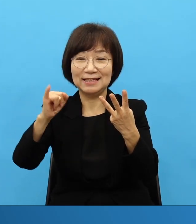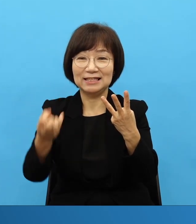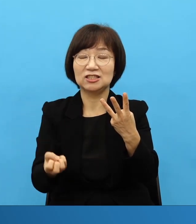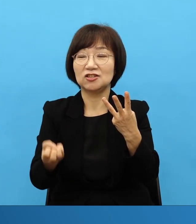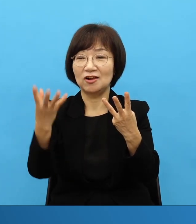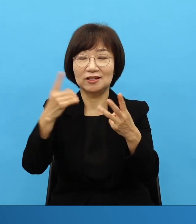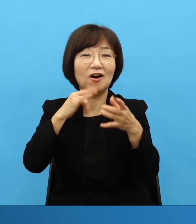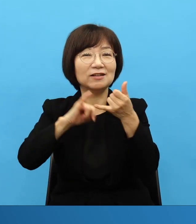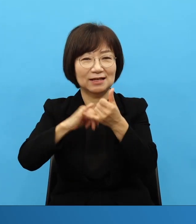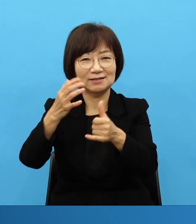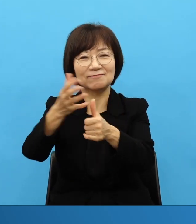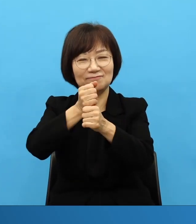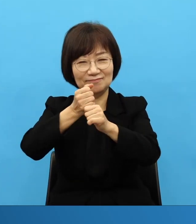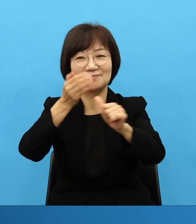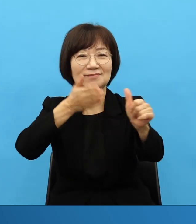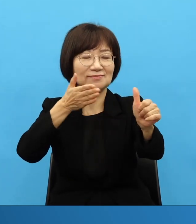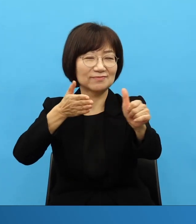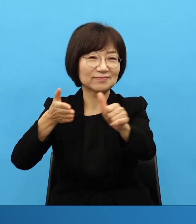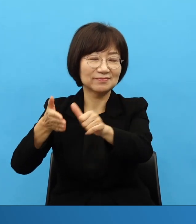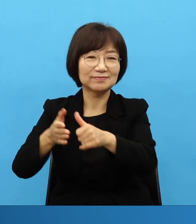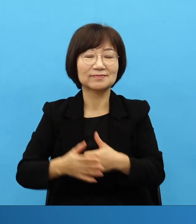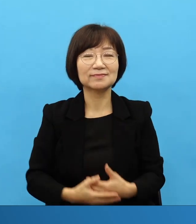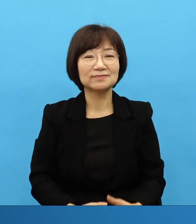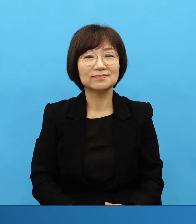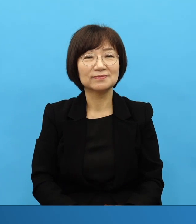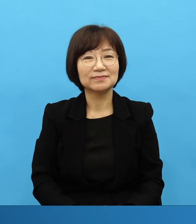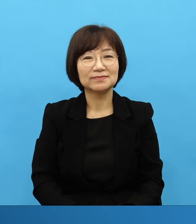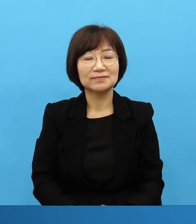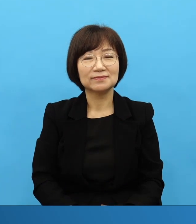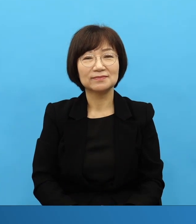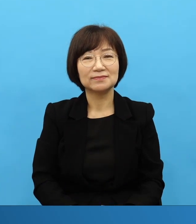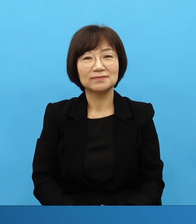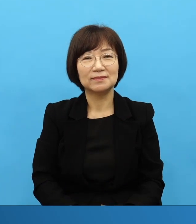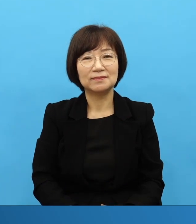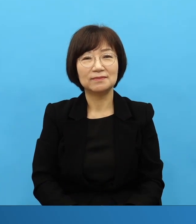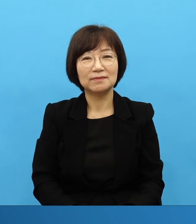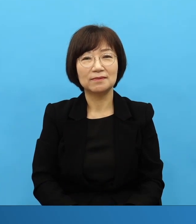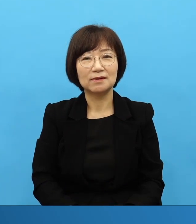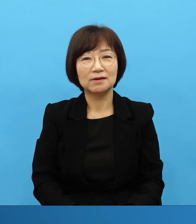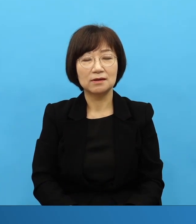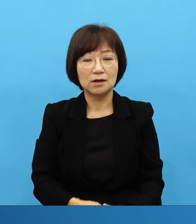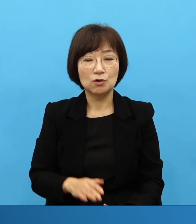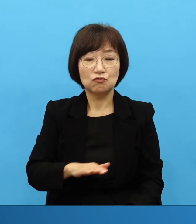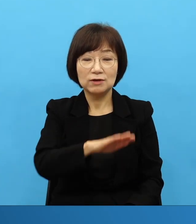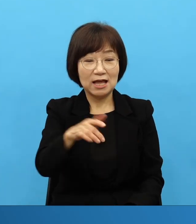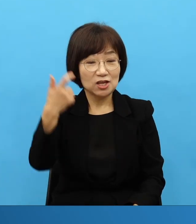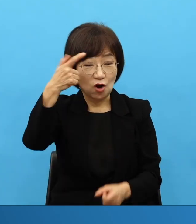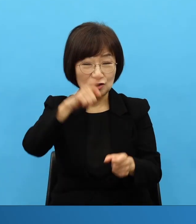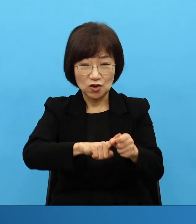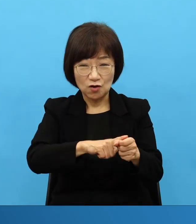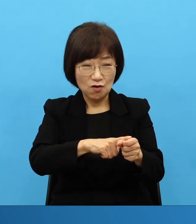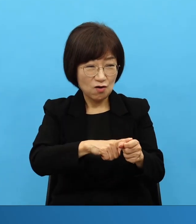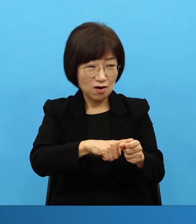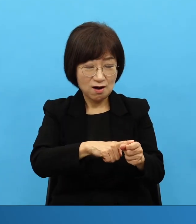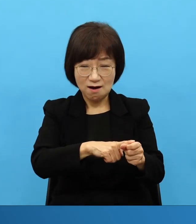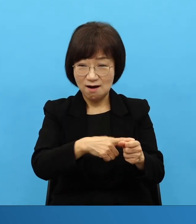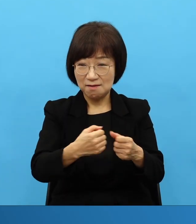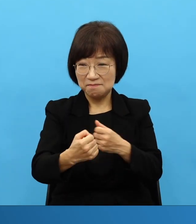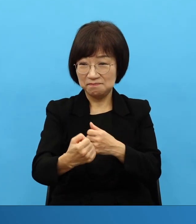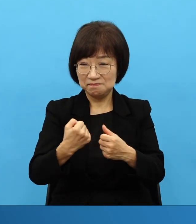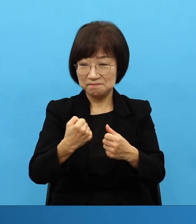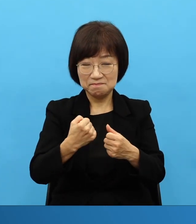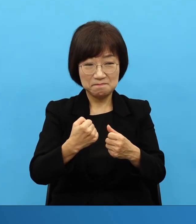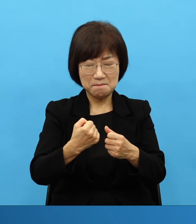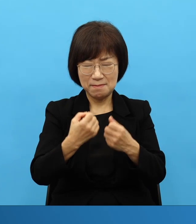your fate and destiny of a covenant of the three feasts. 우리의 영적 배경을 완전히 뒤바꾸는 사건 세 가지. It's the three events